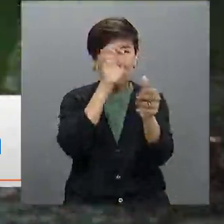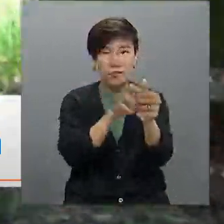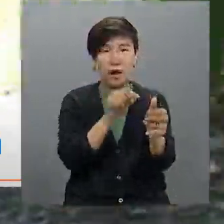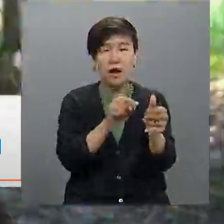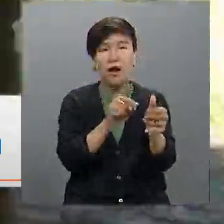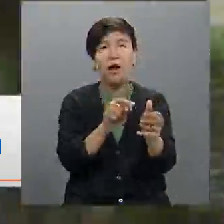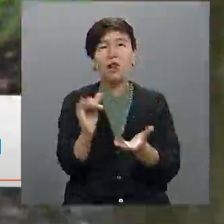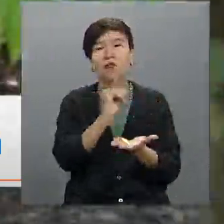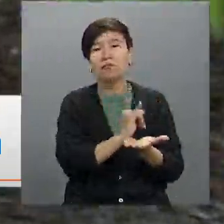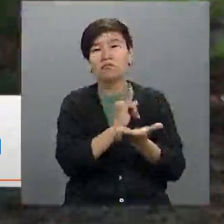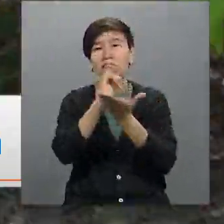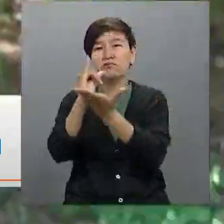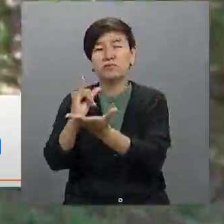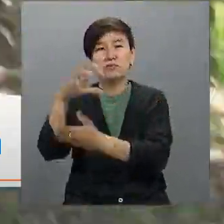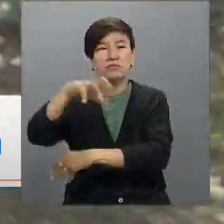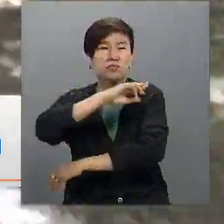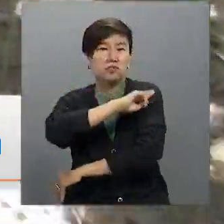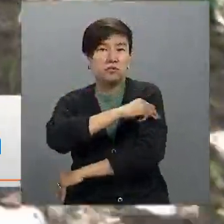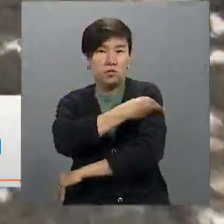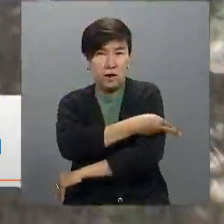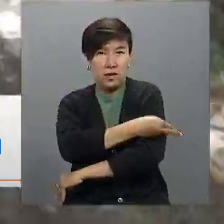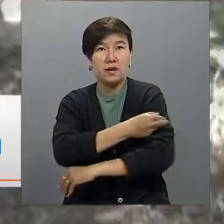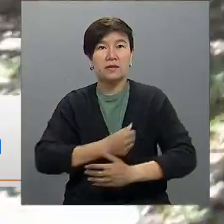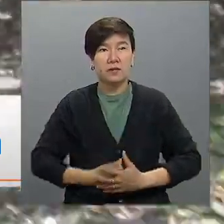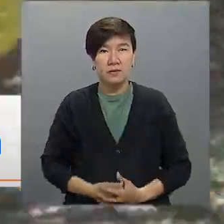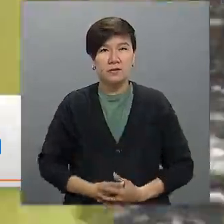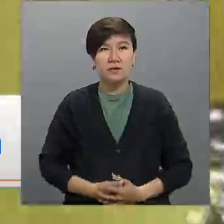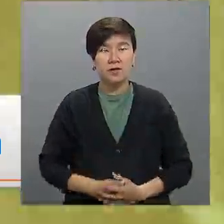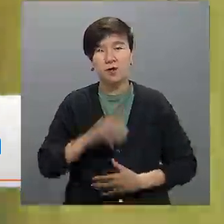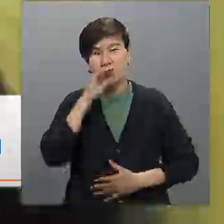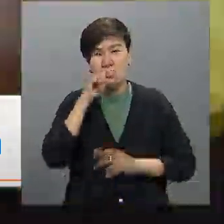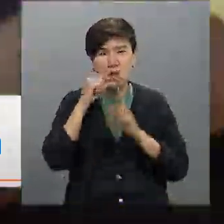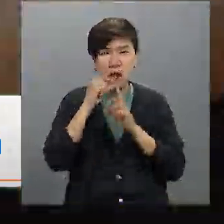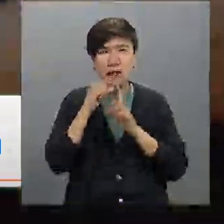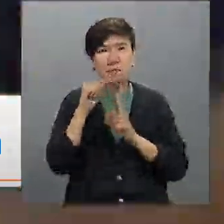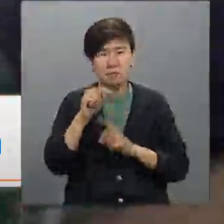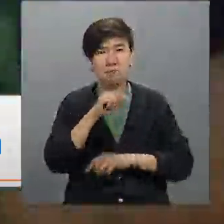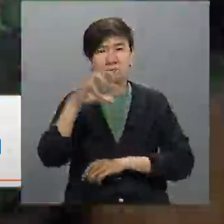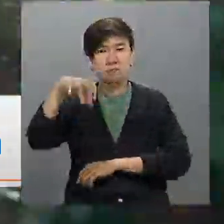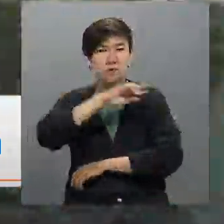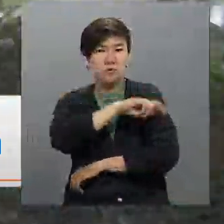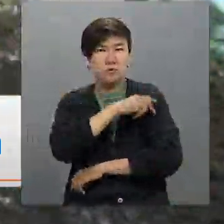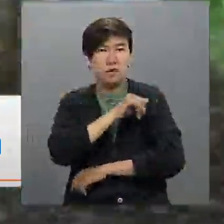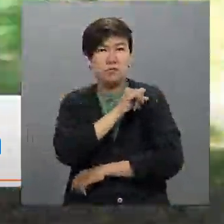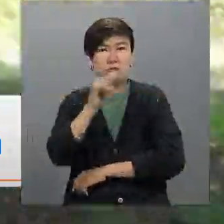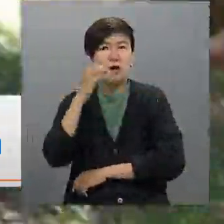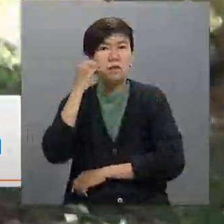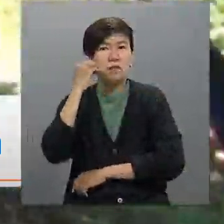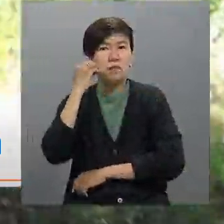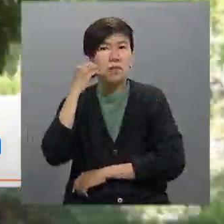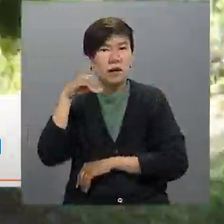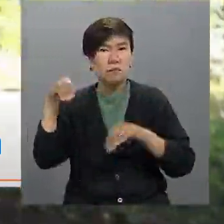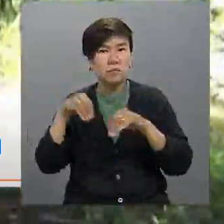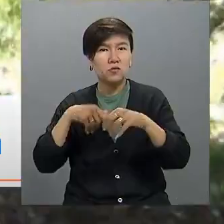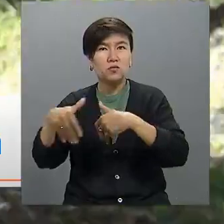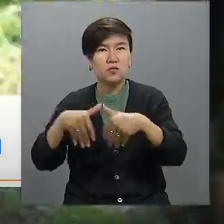ลเลยนะคะเนี่ยค่ะเมื่อสักครู่นี้ที่บอกว่ารีบไปอนามัยเลยไปเลยนะคะ นะคะก็เป็นภารกิจนะคะของทางเจ้าหน้าที่ก็มี